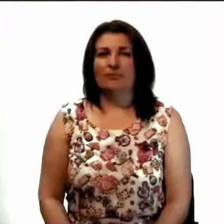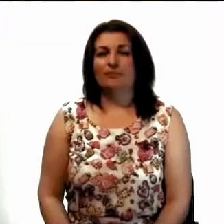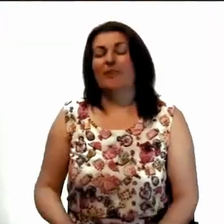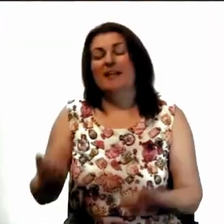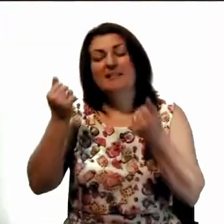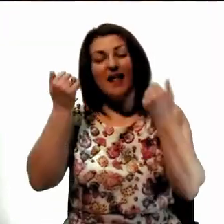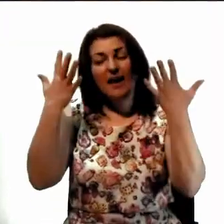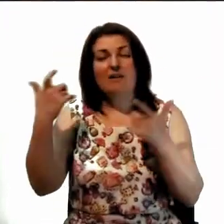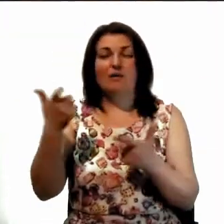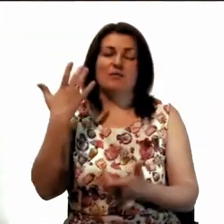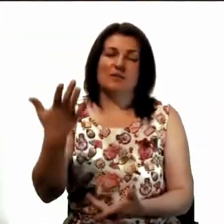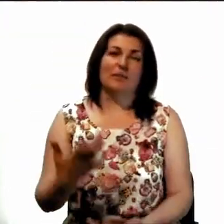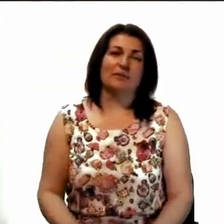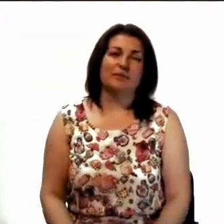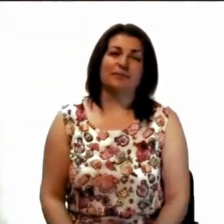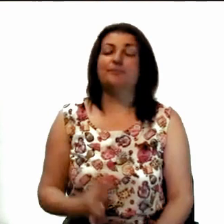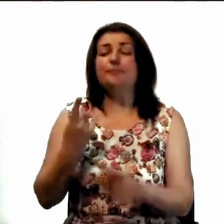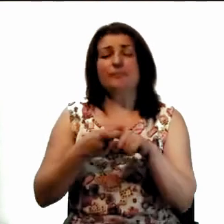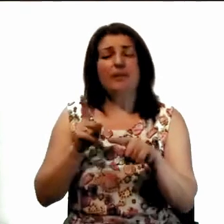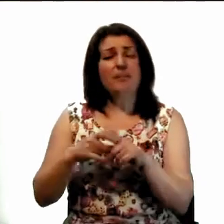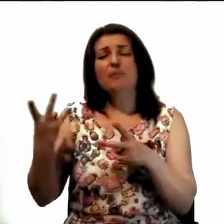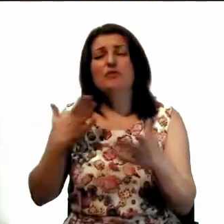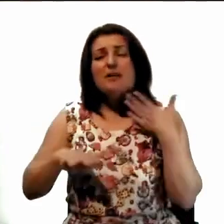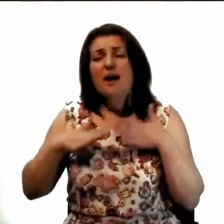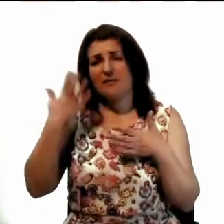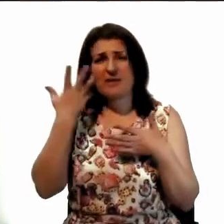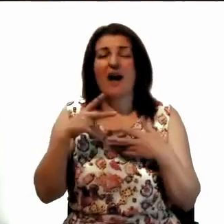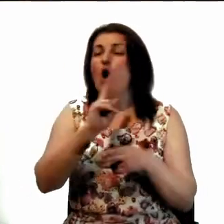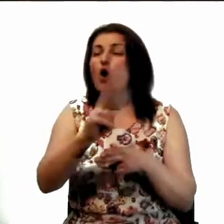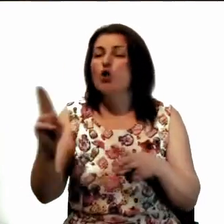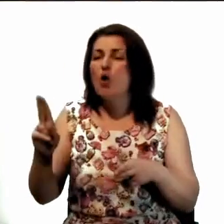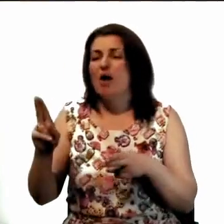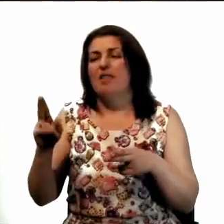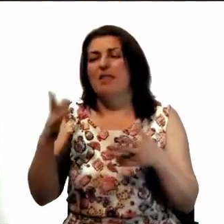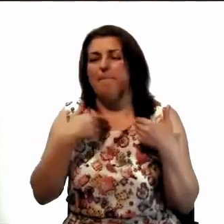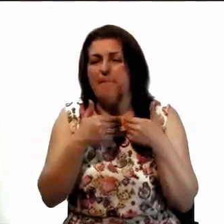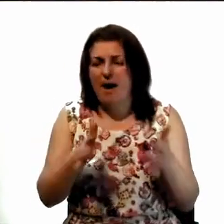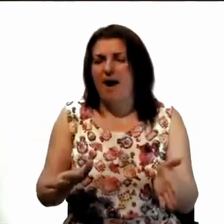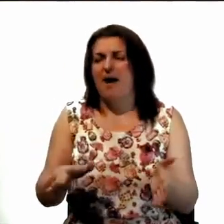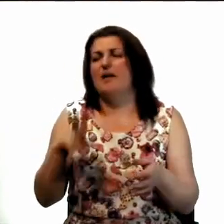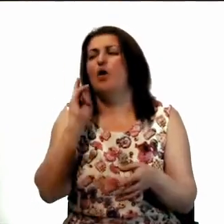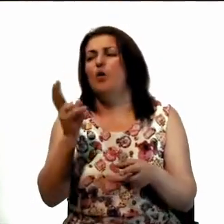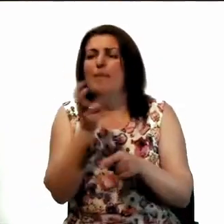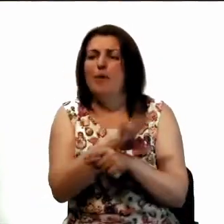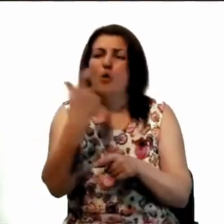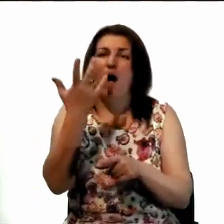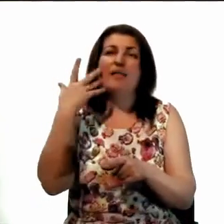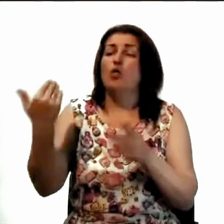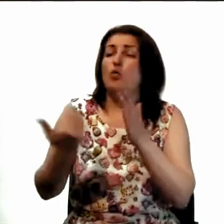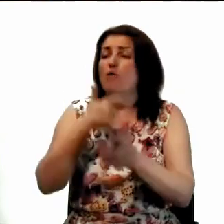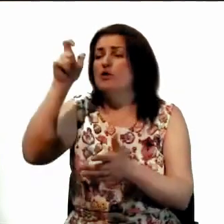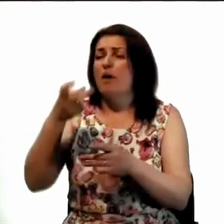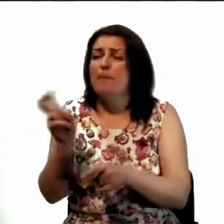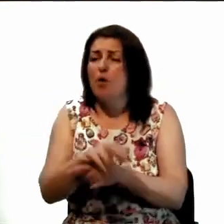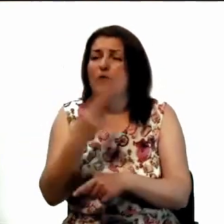Слава Господу! Об этом нужно радоваться, когда кто-то кается, когда кто-то приходит к Господу, когда новый человек приходит в